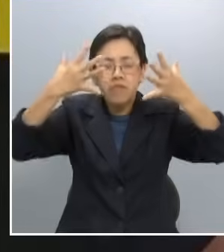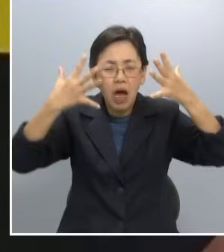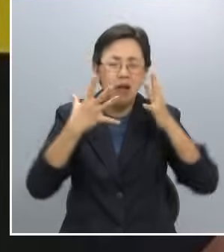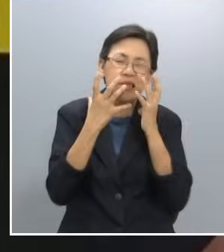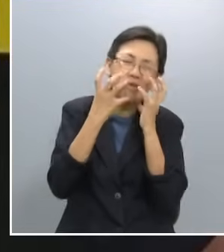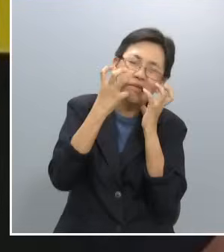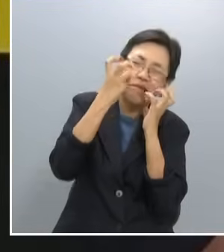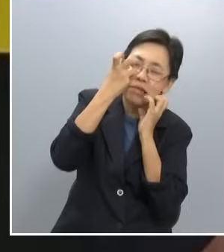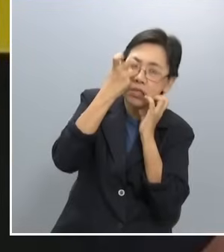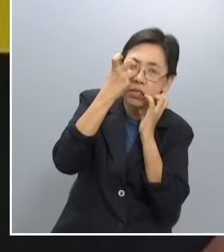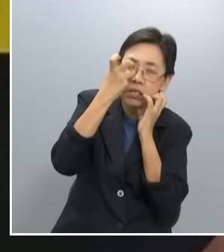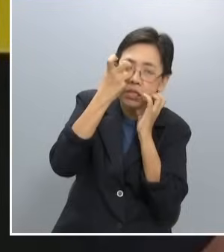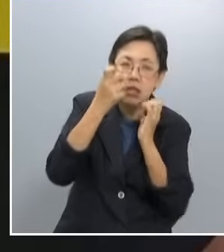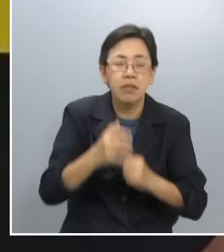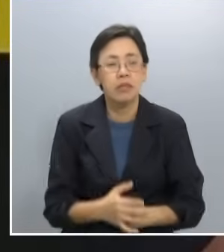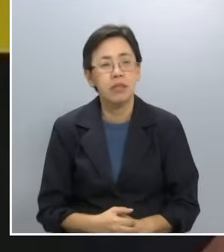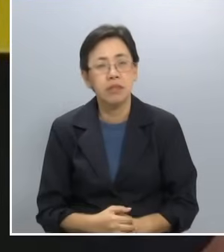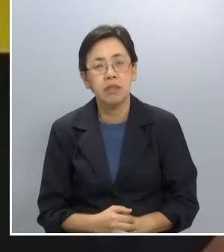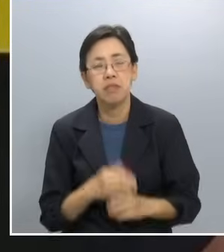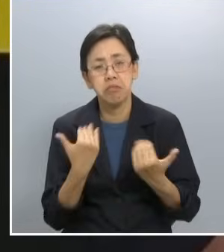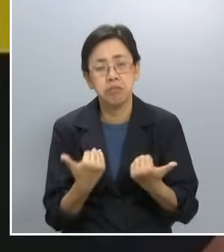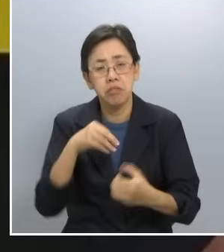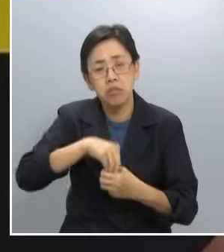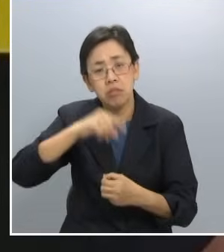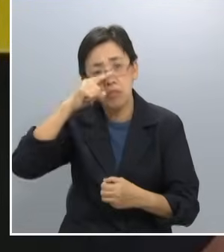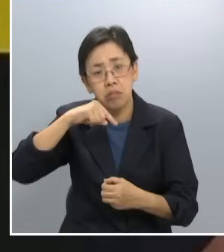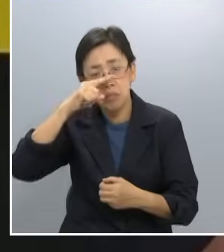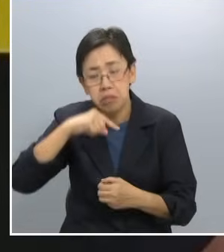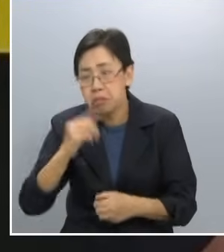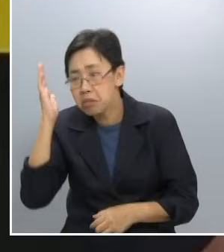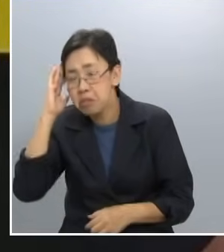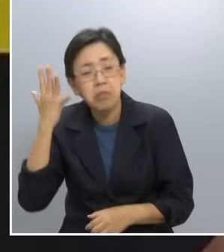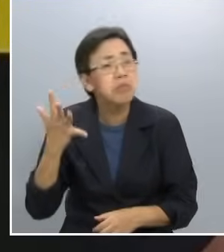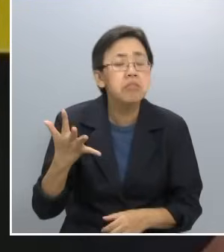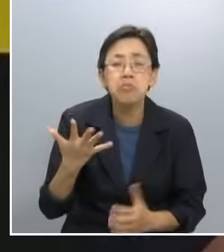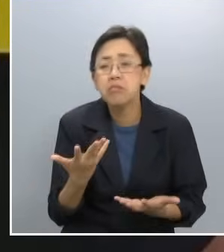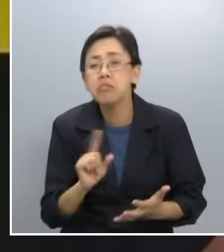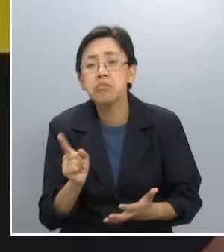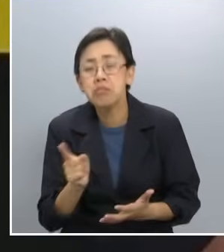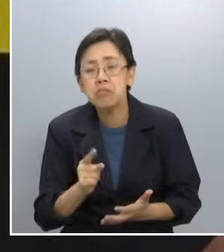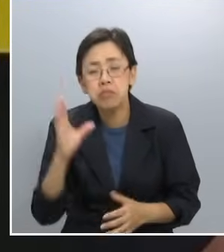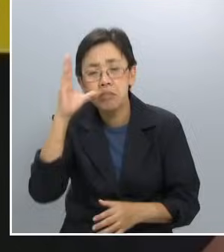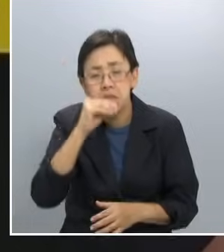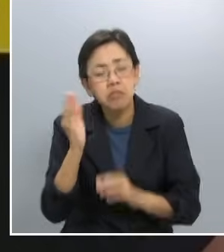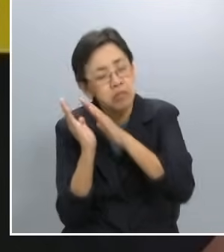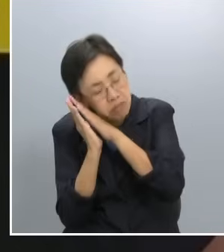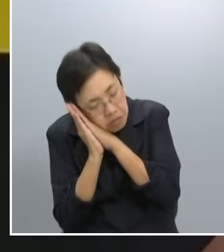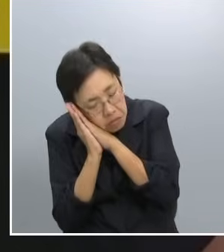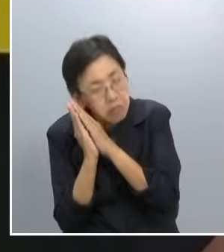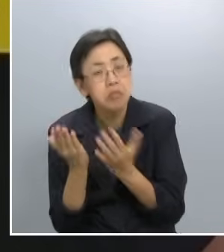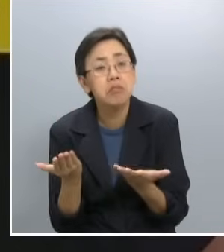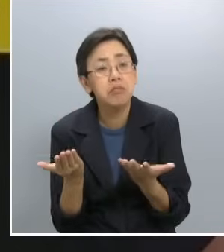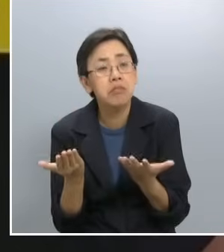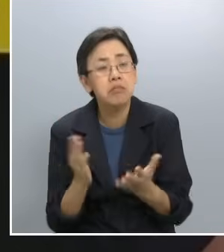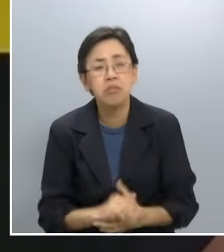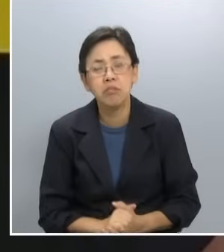แผลอย่างที่เห็นเนี่ยค่ะแล้วทุกวันนี้อยู่เมืองไทยนะไม่มีที่พักเป็นหลักเป็นแหล่งค่ำไหนนอนนั่นคือ